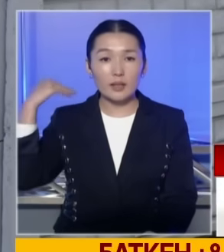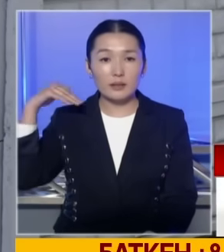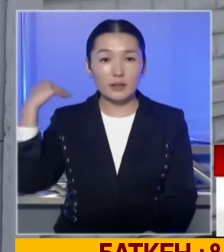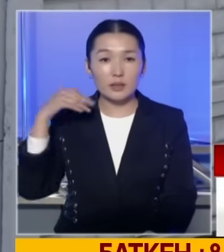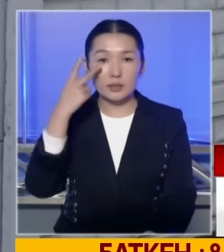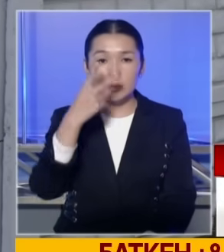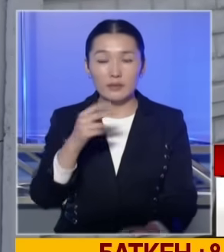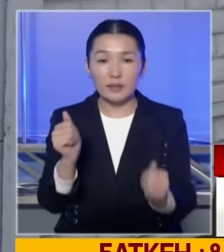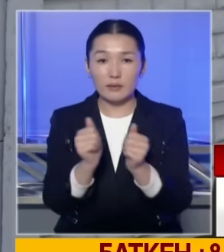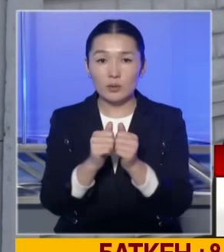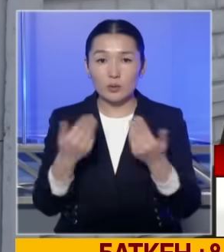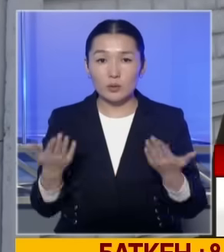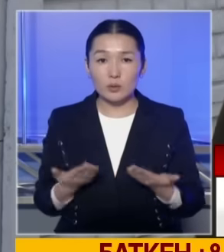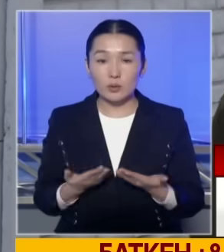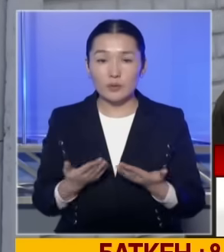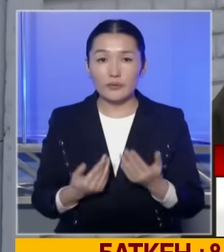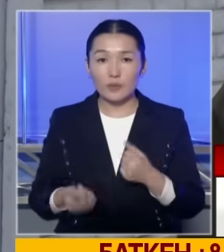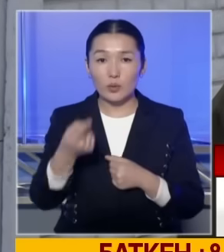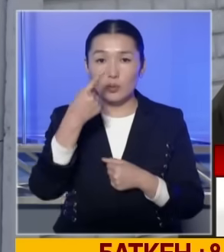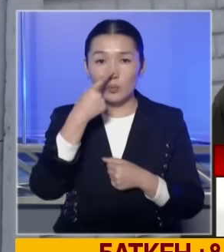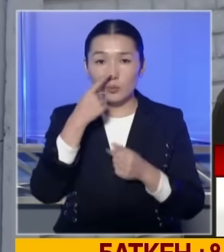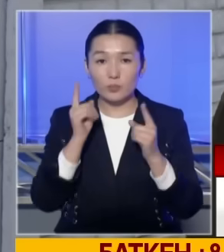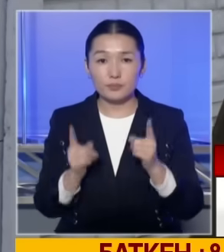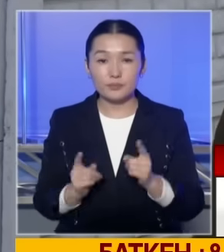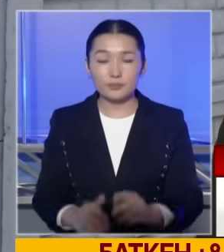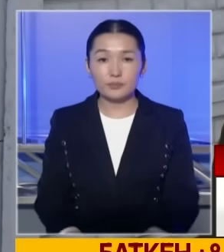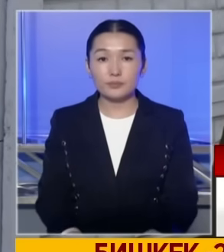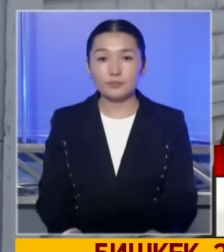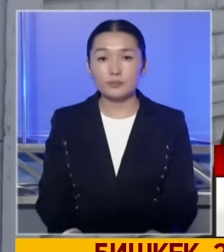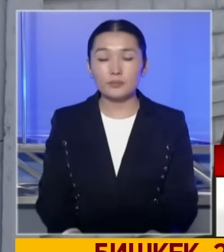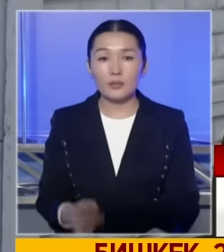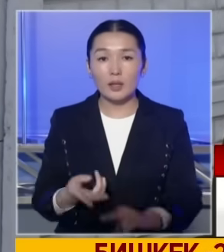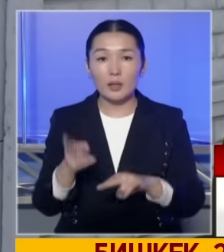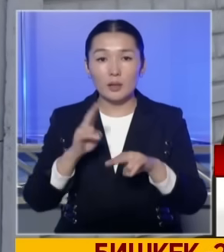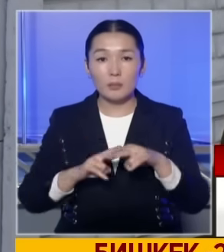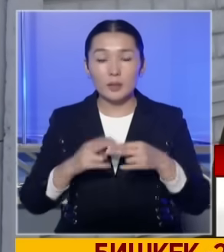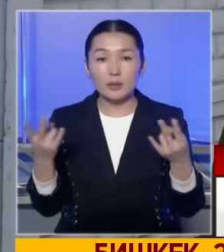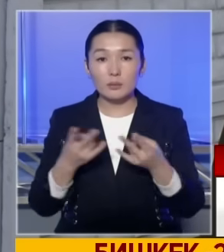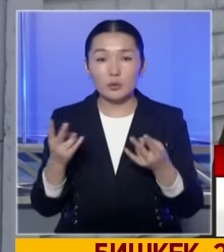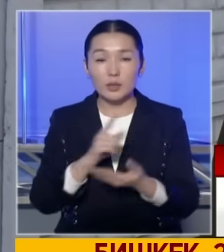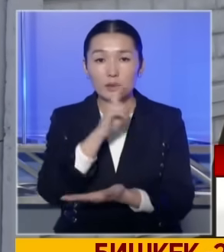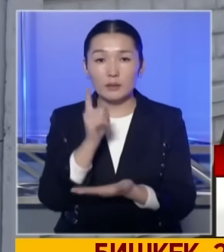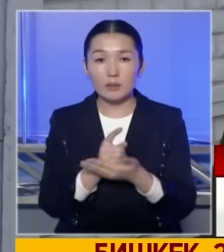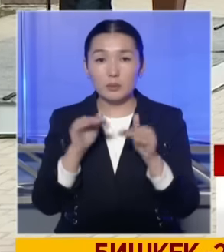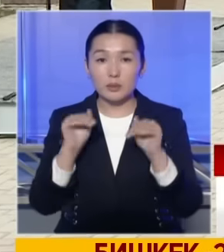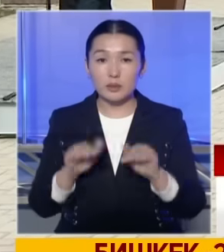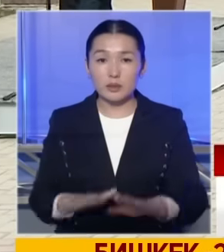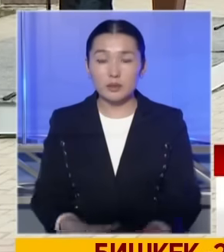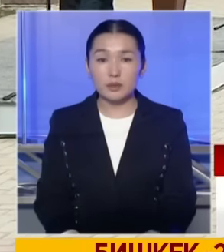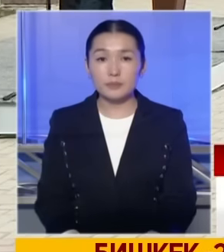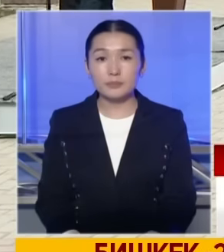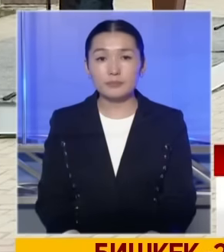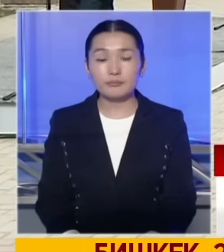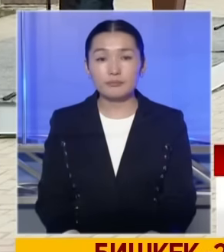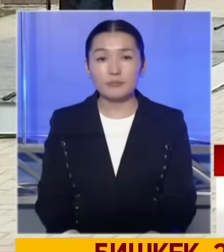көрдүңөр коңшу жашап турабыз. Жакын, аралыгыбыз жакын. Ушуну азмас тездетип чечип берсе жакшы болот эле. Белгилей